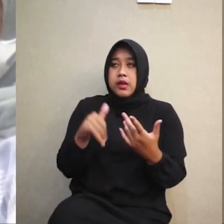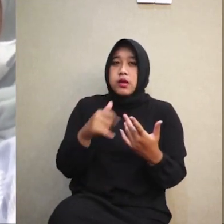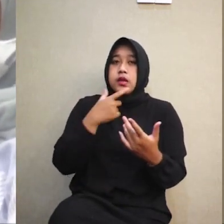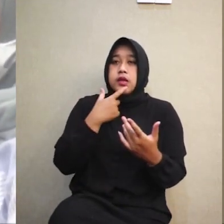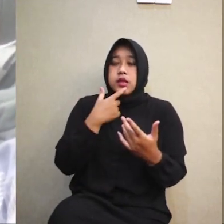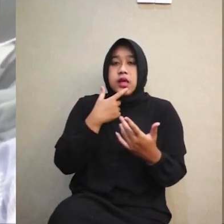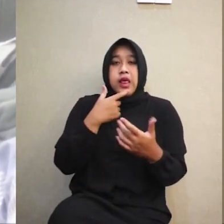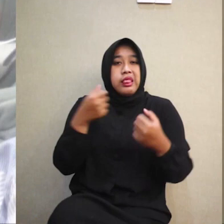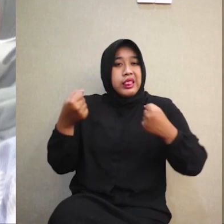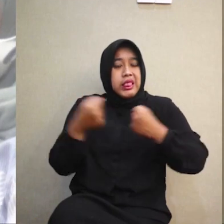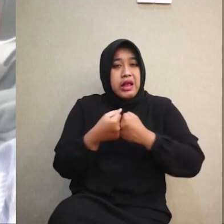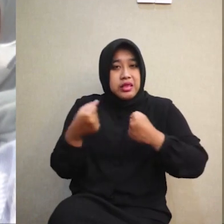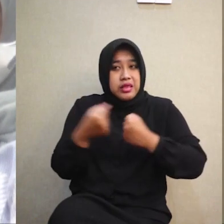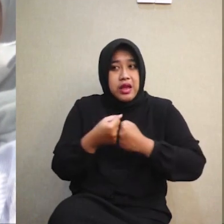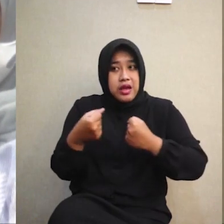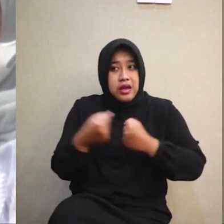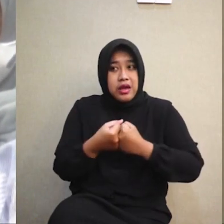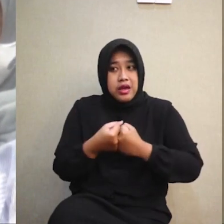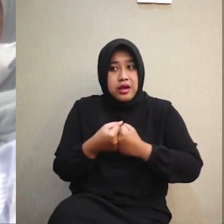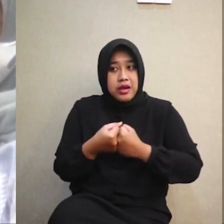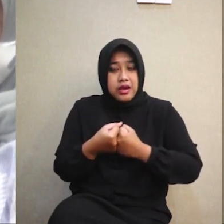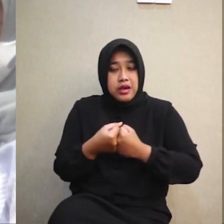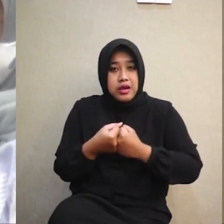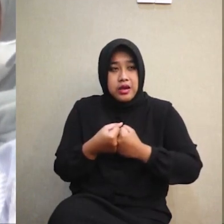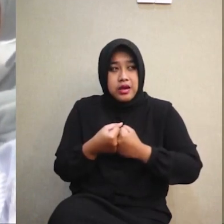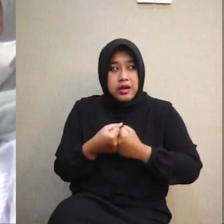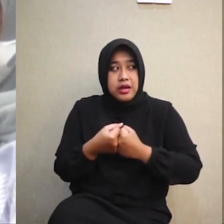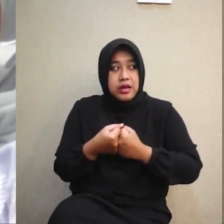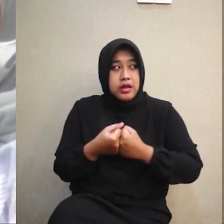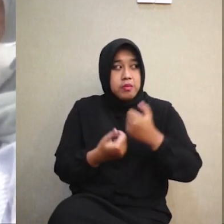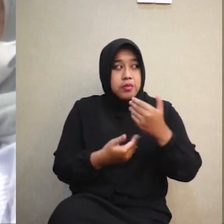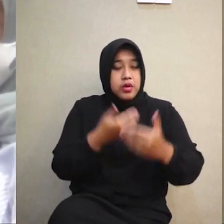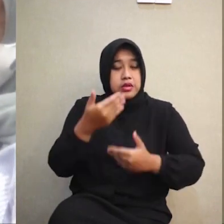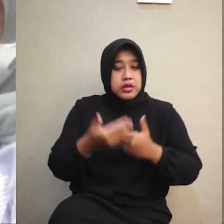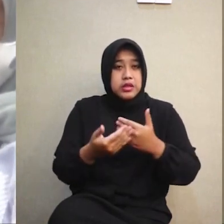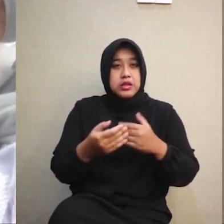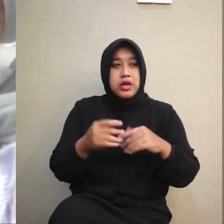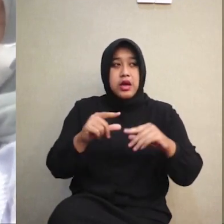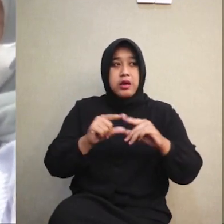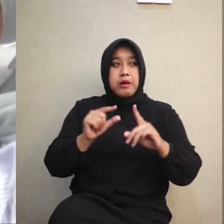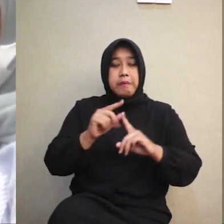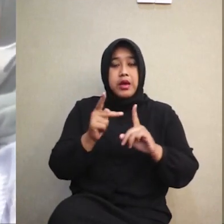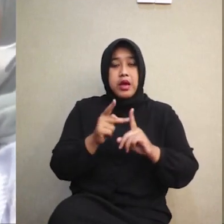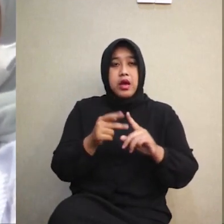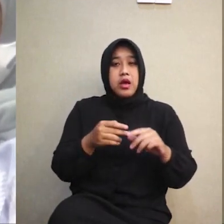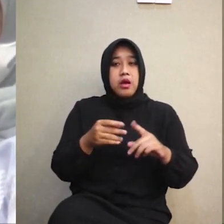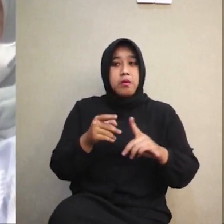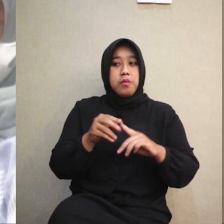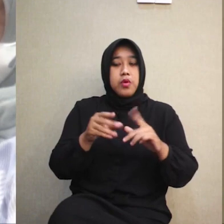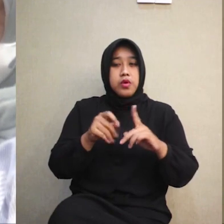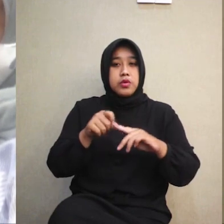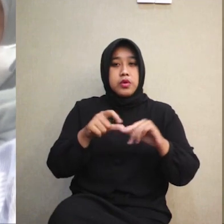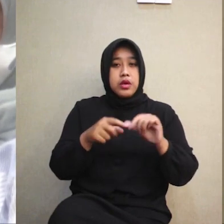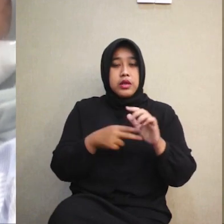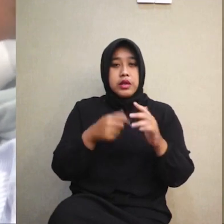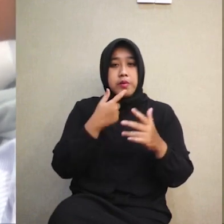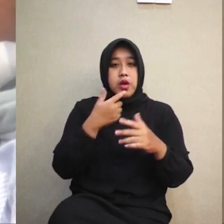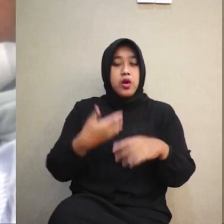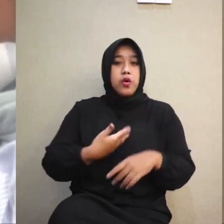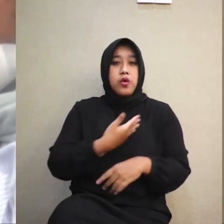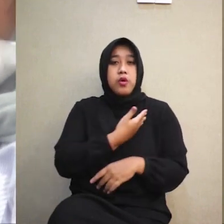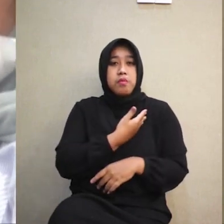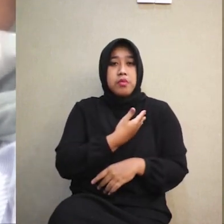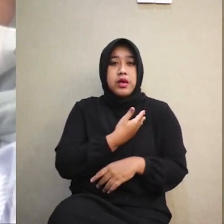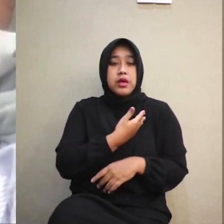tantangan yang kemudian atau statement-statement aparat hukum yang kemudian memojokkan korban yang kita